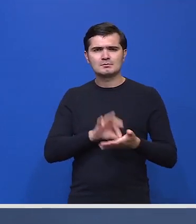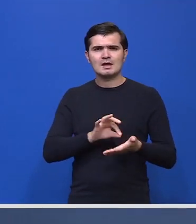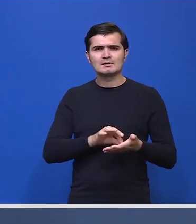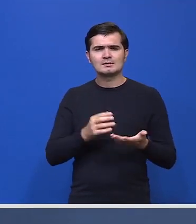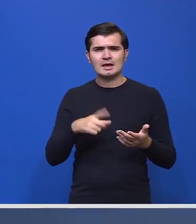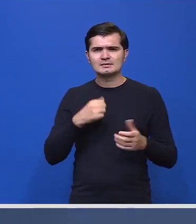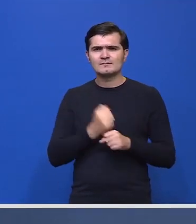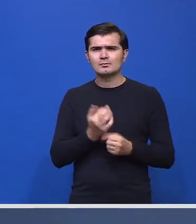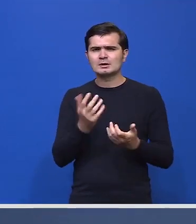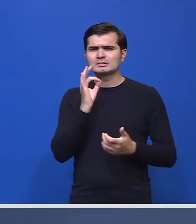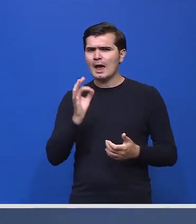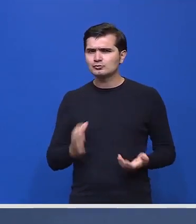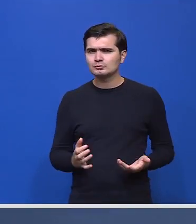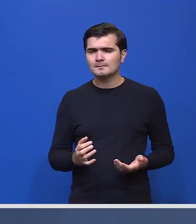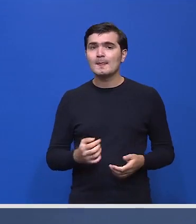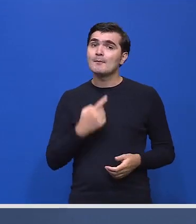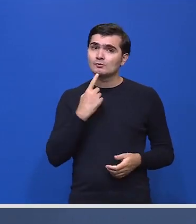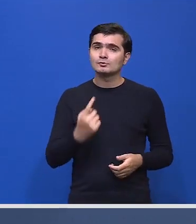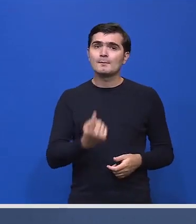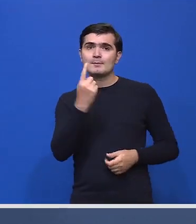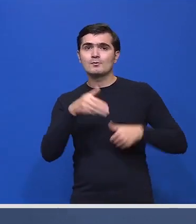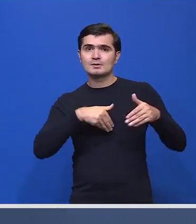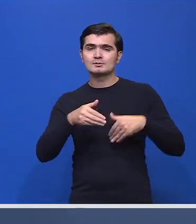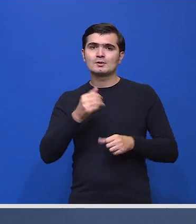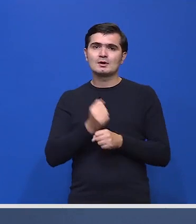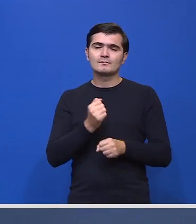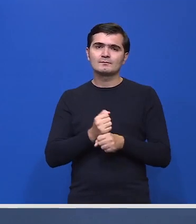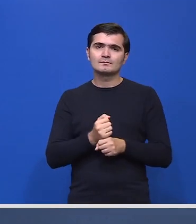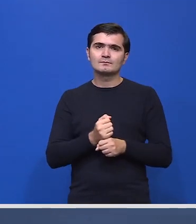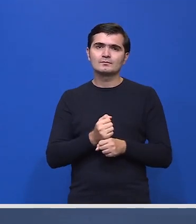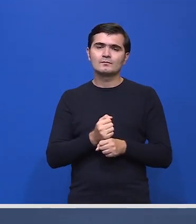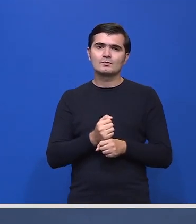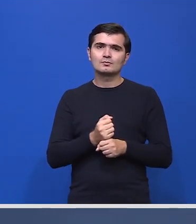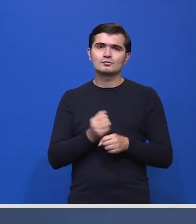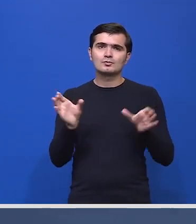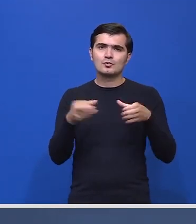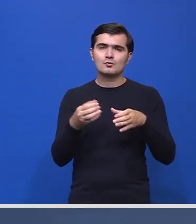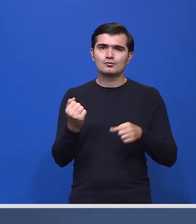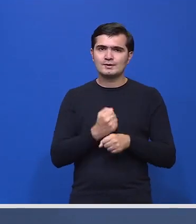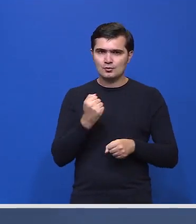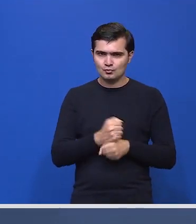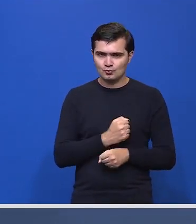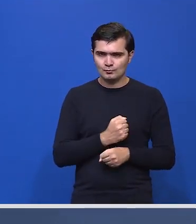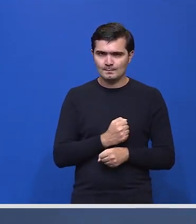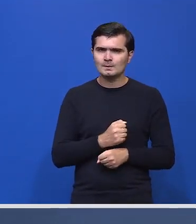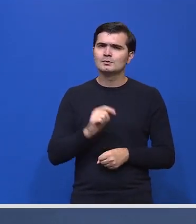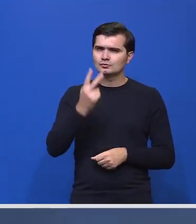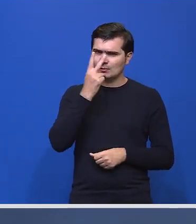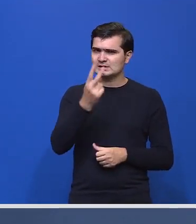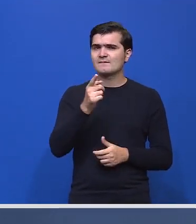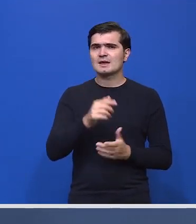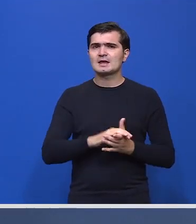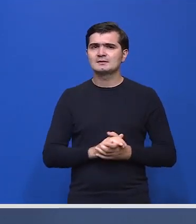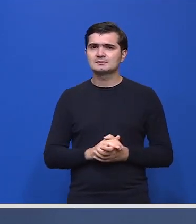am precizat, domnul prim-ministru a dispus constituirea grupului de lucru și veți vedea pe